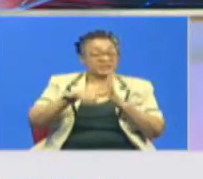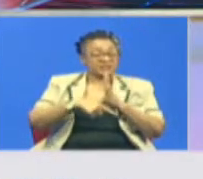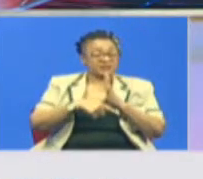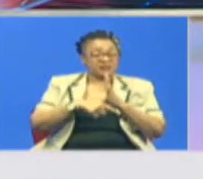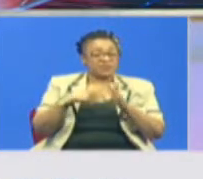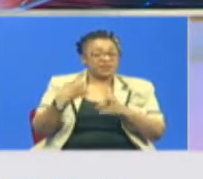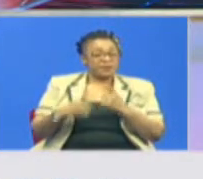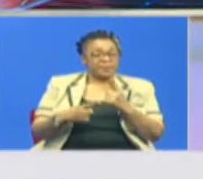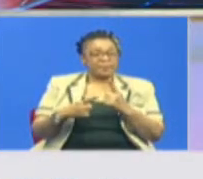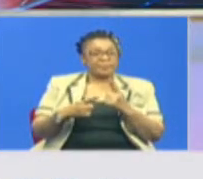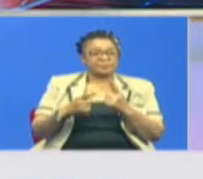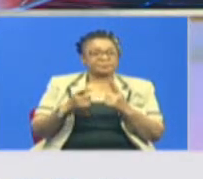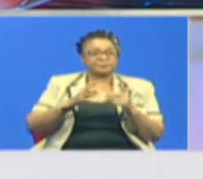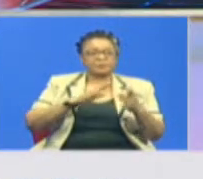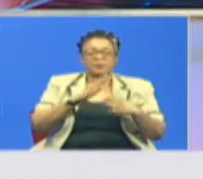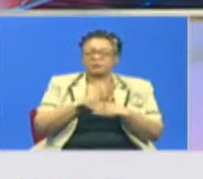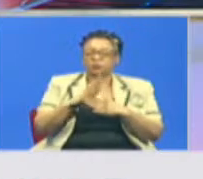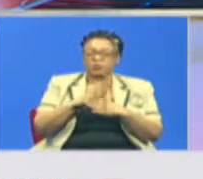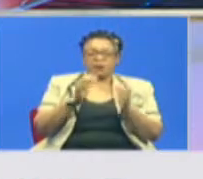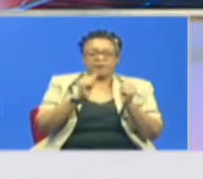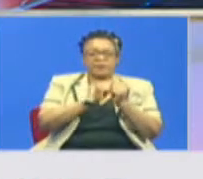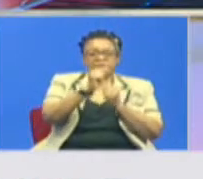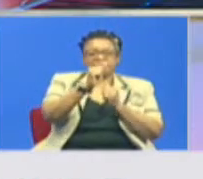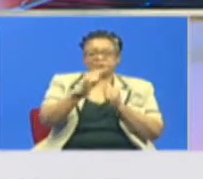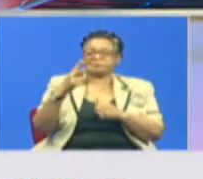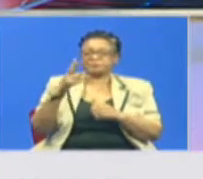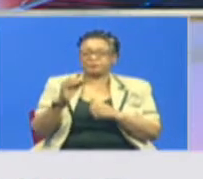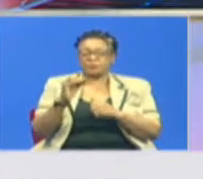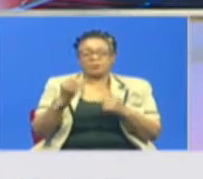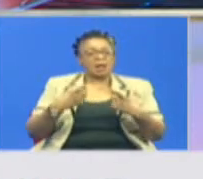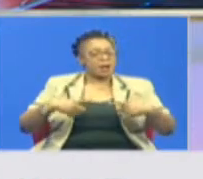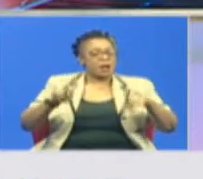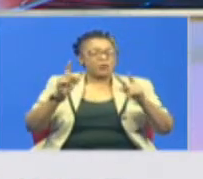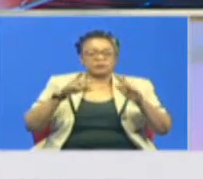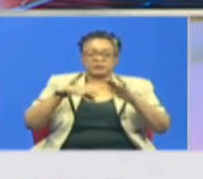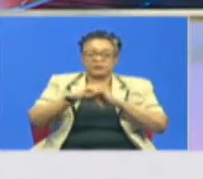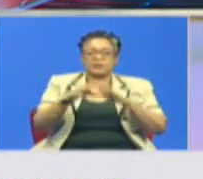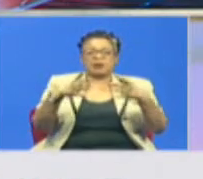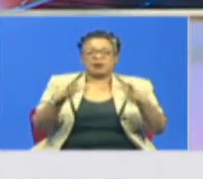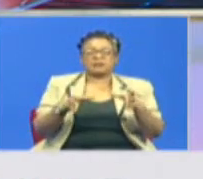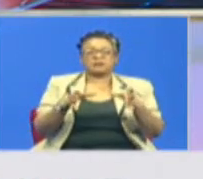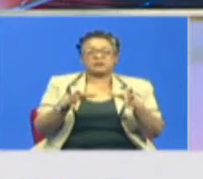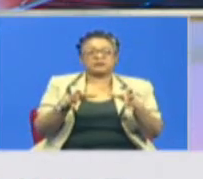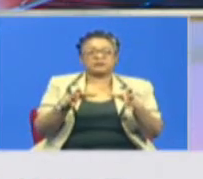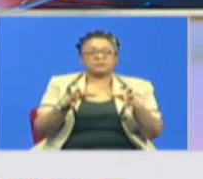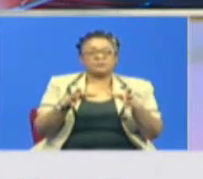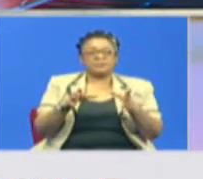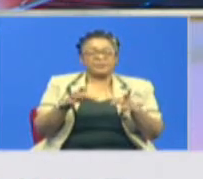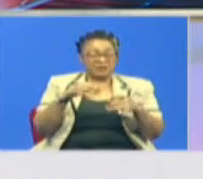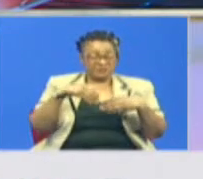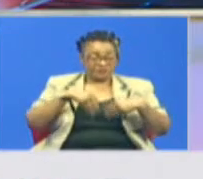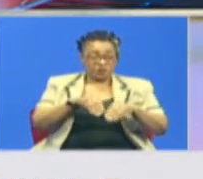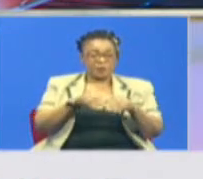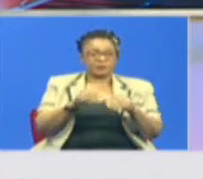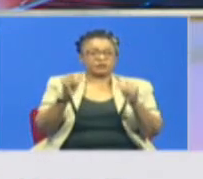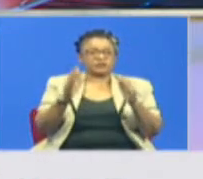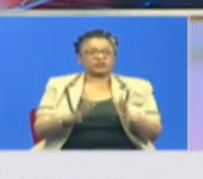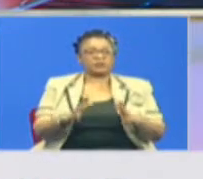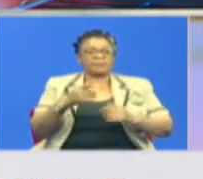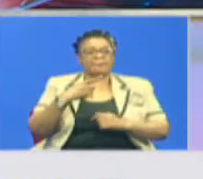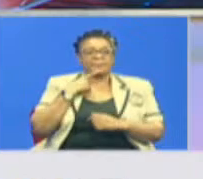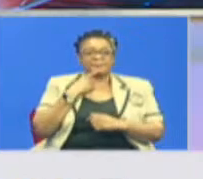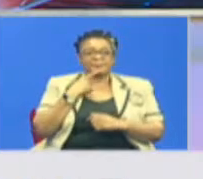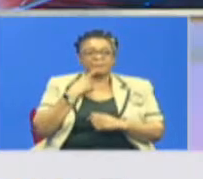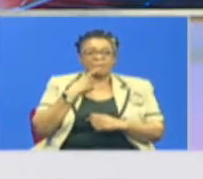wanafunzi kati ya 15 na 20 ambao watakubaliwa kuwa darasani kwa wakati mmoja. Kulingana na walimu, amri hiyo itawalazimu